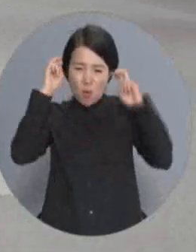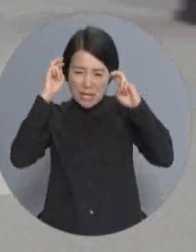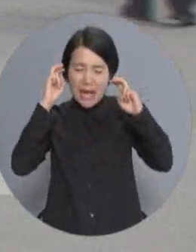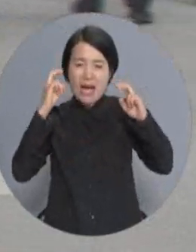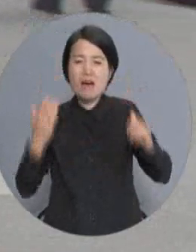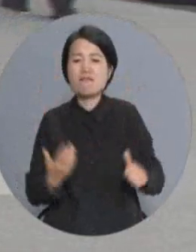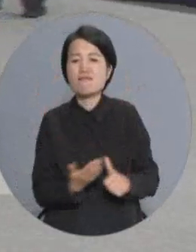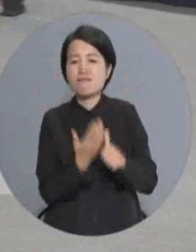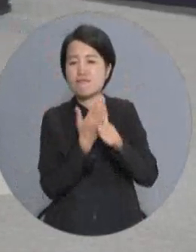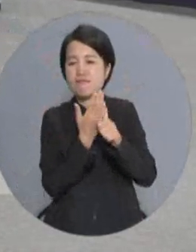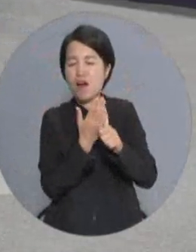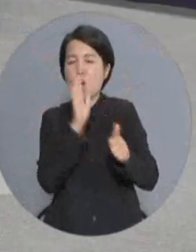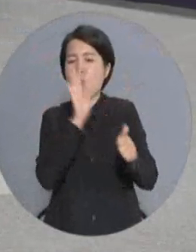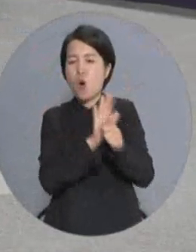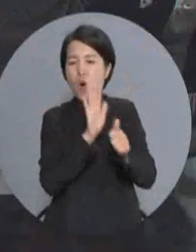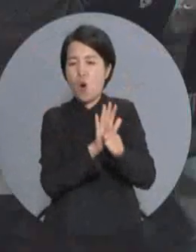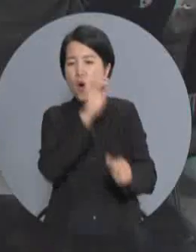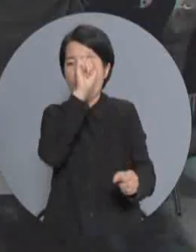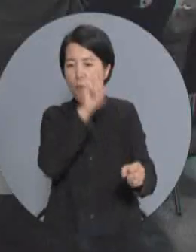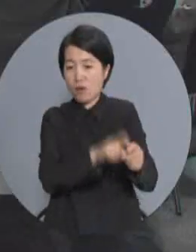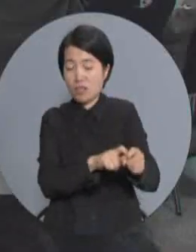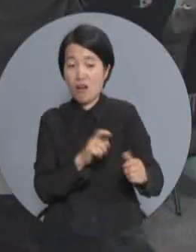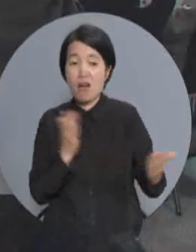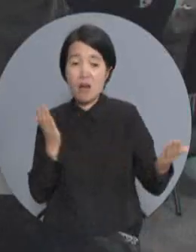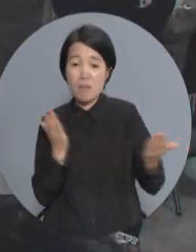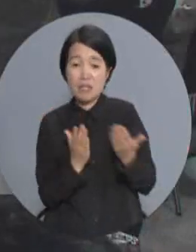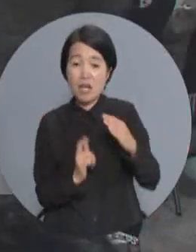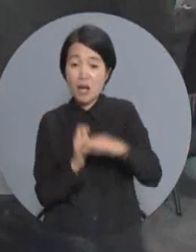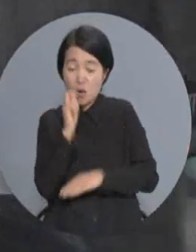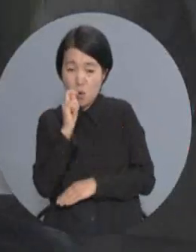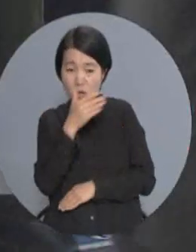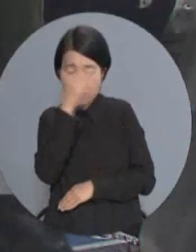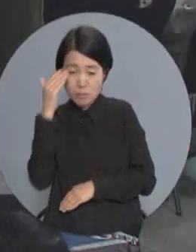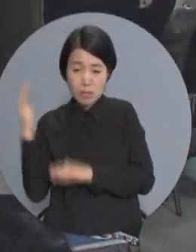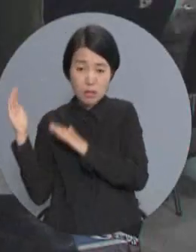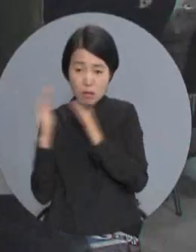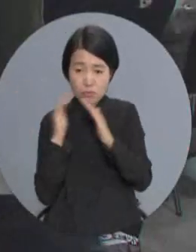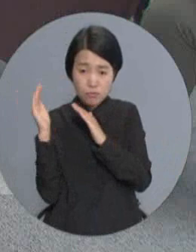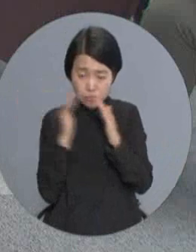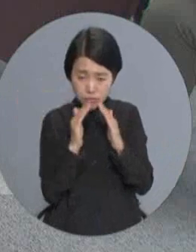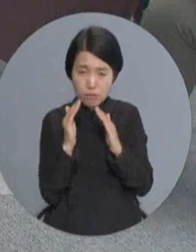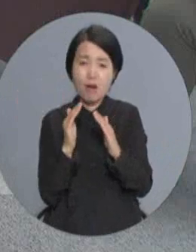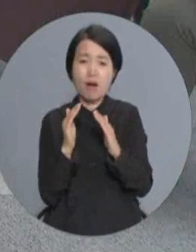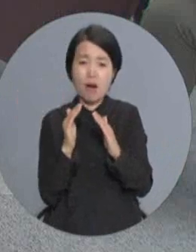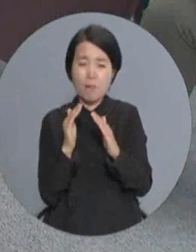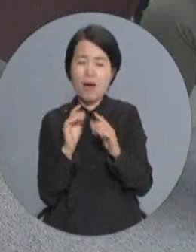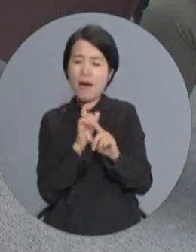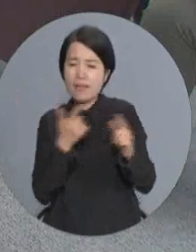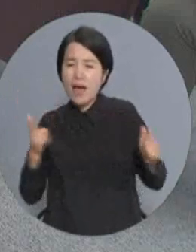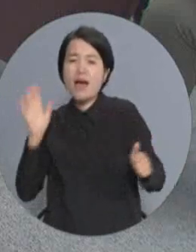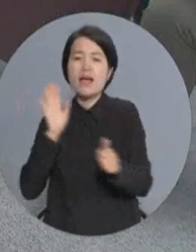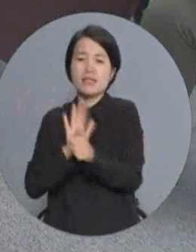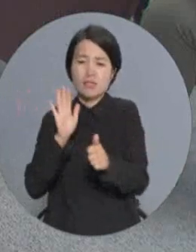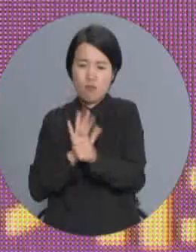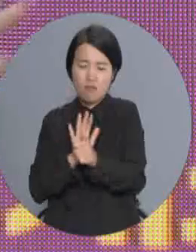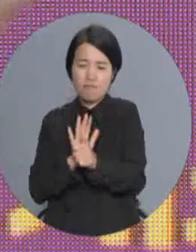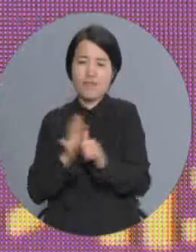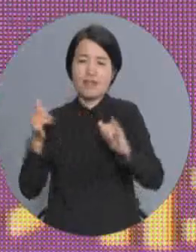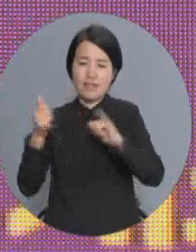육성할 방침입니다. 이에 맞춰 고흥군도 청년층 인구 유입을 위한 다양한 지원을